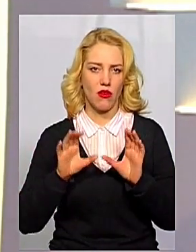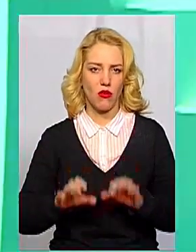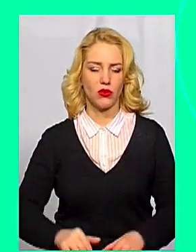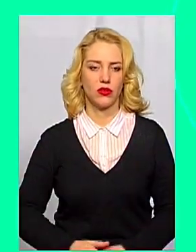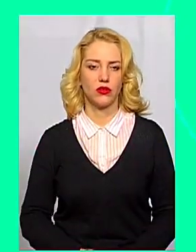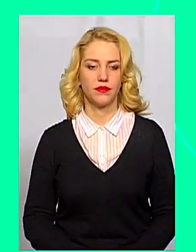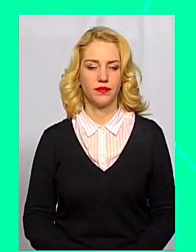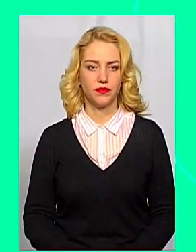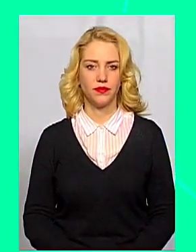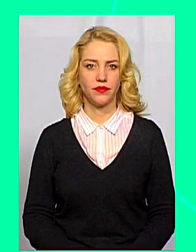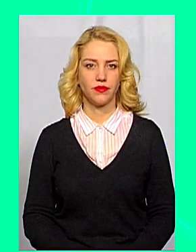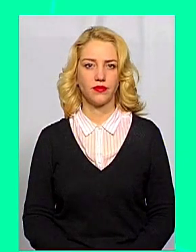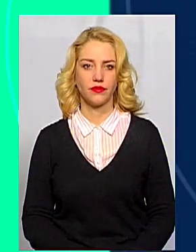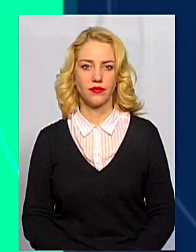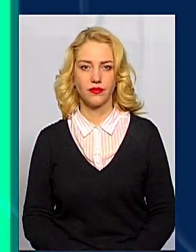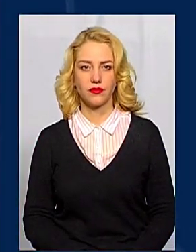експертами.